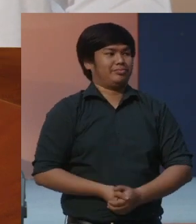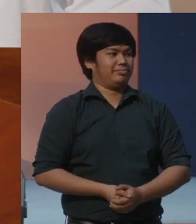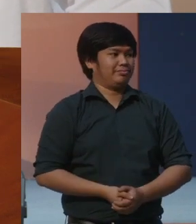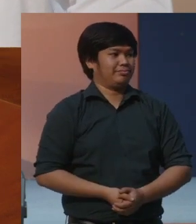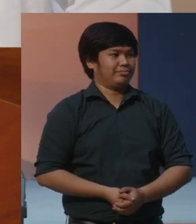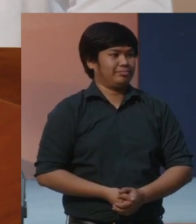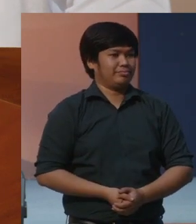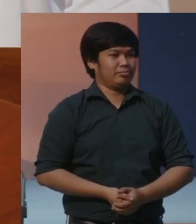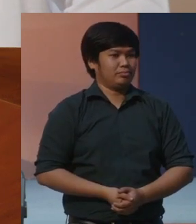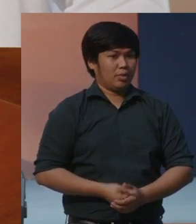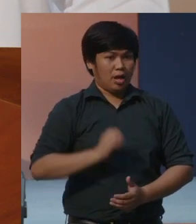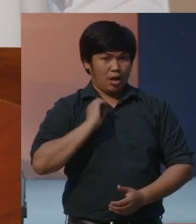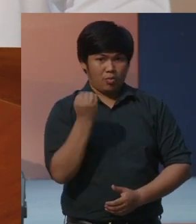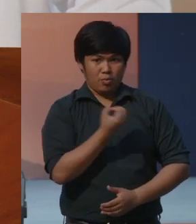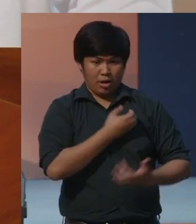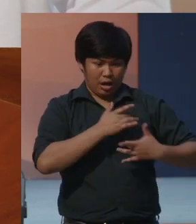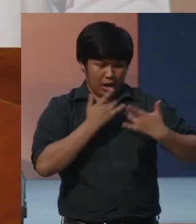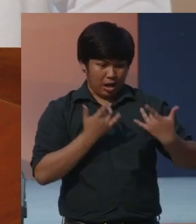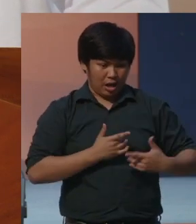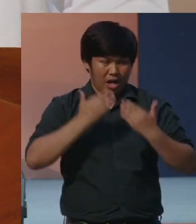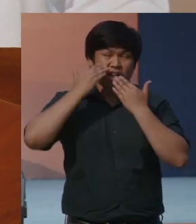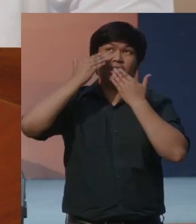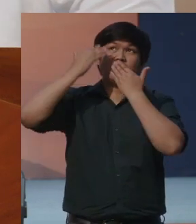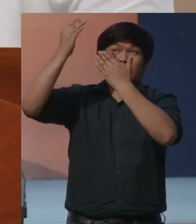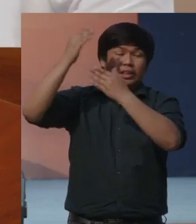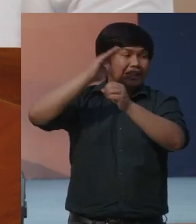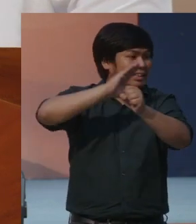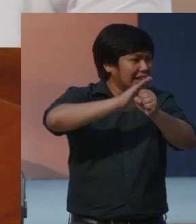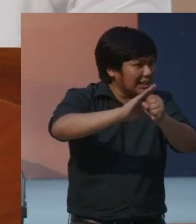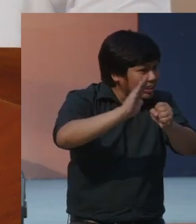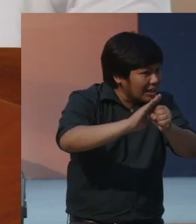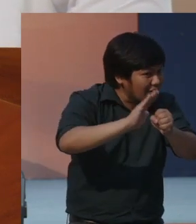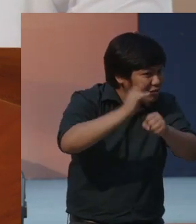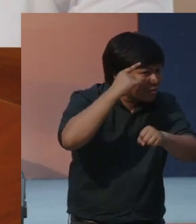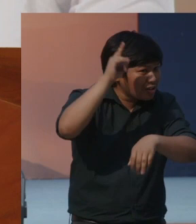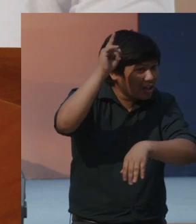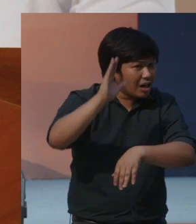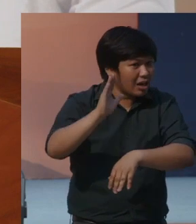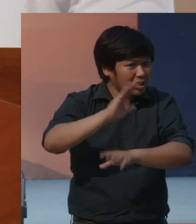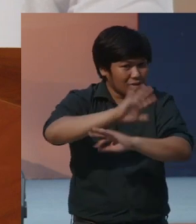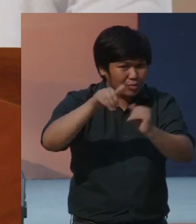At ang ating bang mga puso ay nagpapasalamat ng sapat para sa kanila?